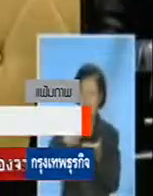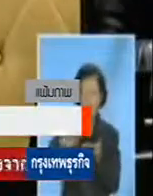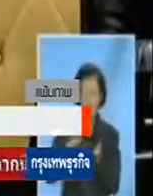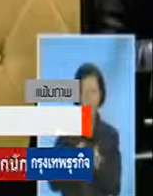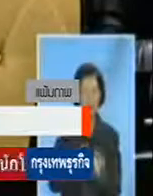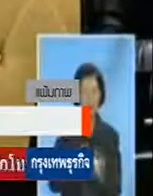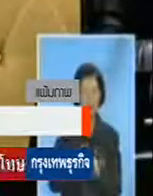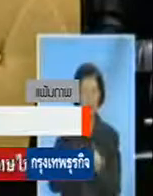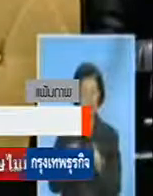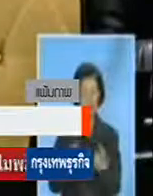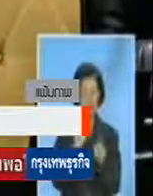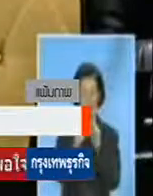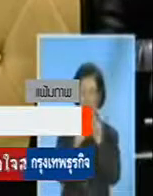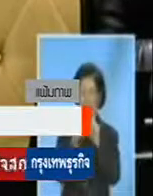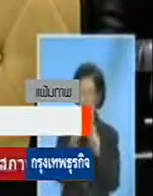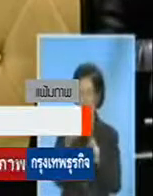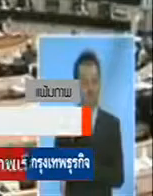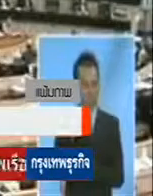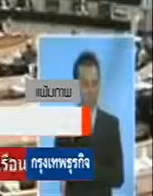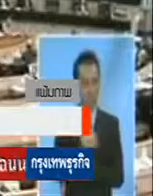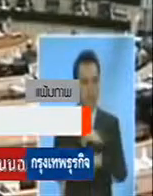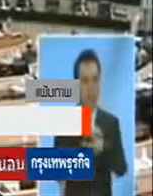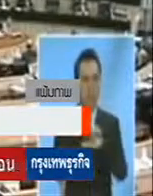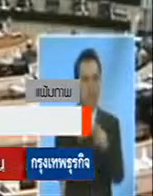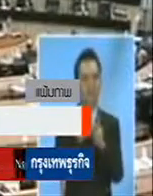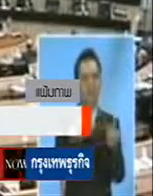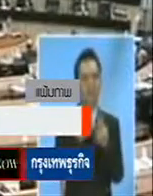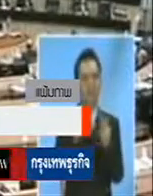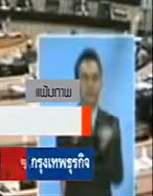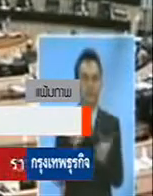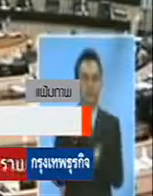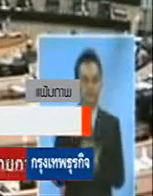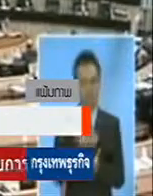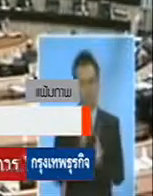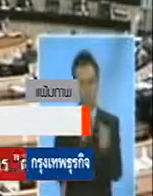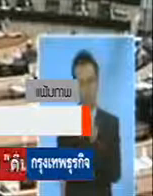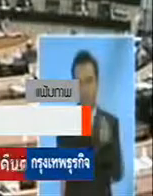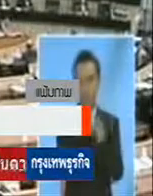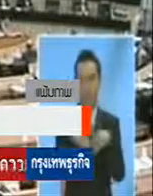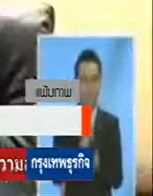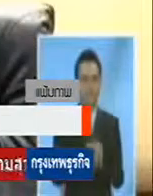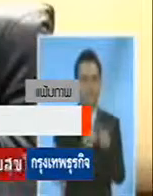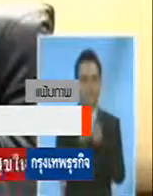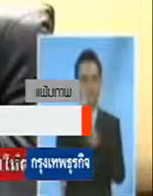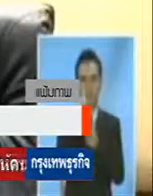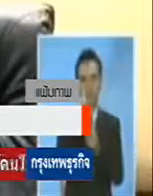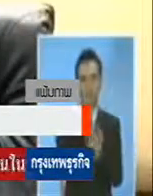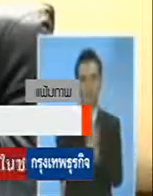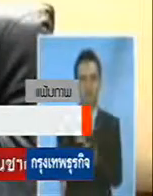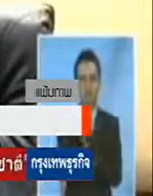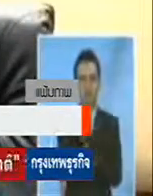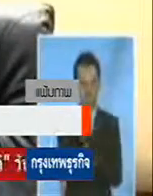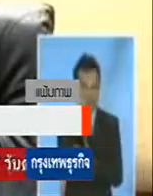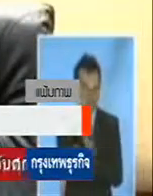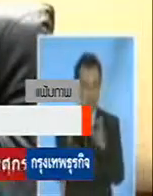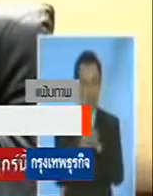สภาออกจากตำแหน่งโดยให้สมาชิกร่วมกันลงมติจะรับเรื่องไว้หรือไม่โดยจะเป็นการประชุมลับขนาดเดียว